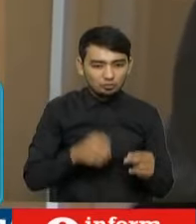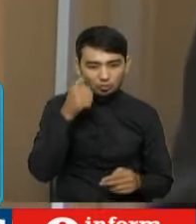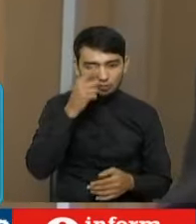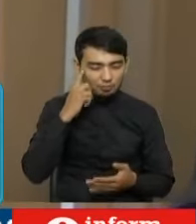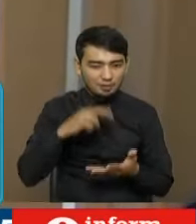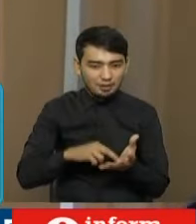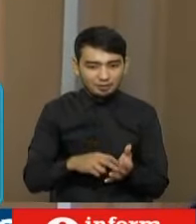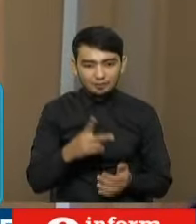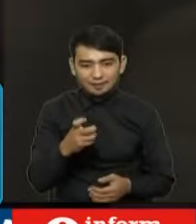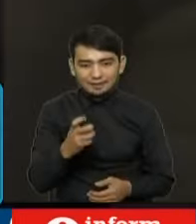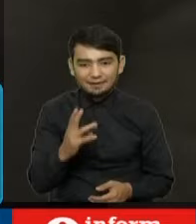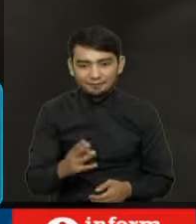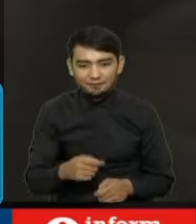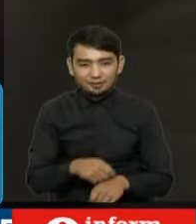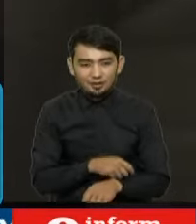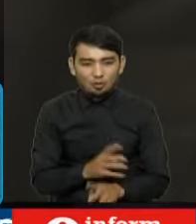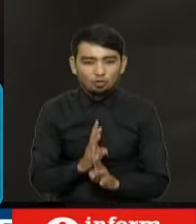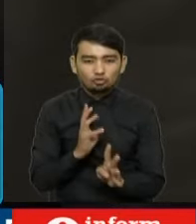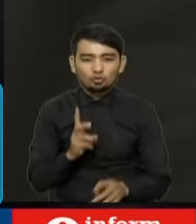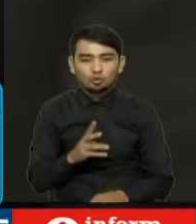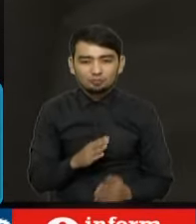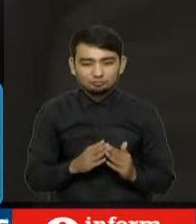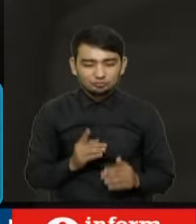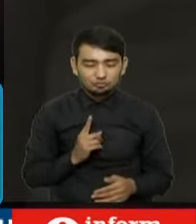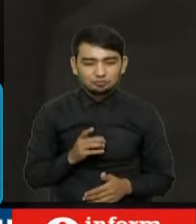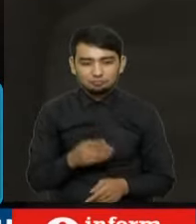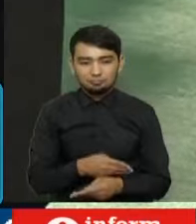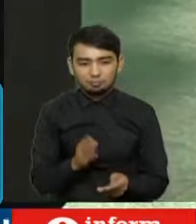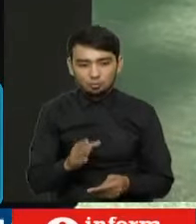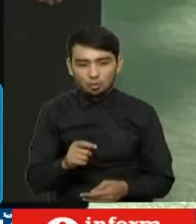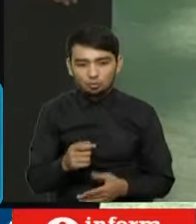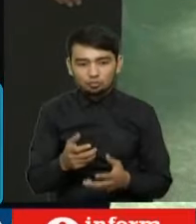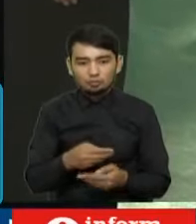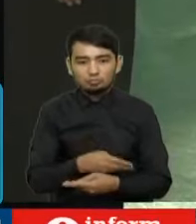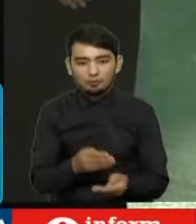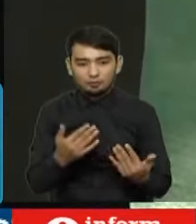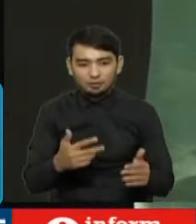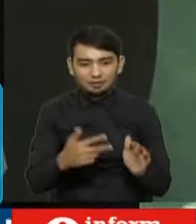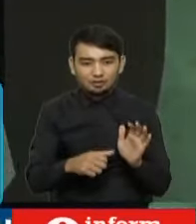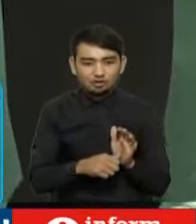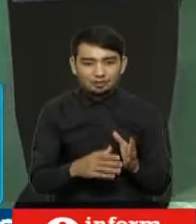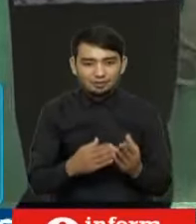приобрести 200 квартир для стоящих в очереди на жилье. На данный момент ключи уже вручили 36 семьям.